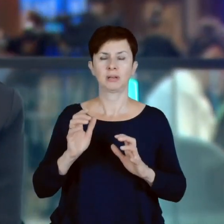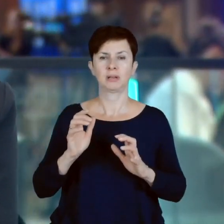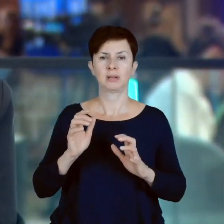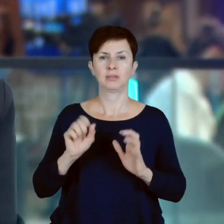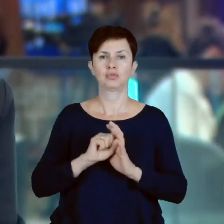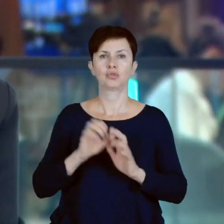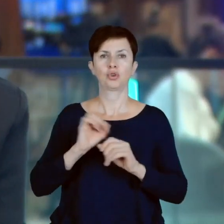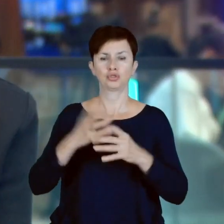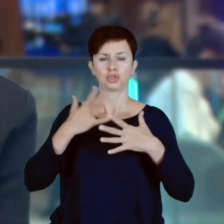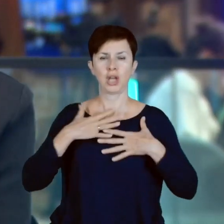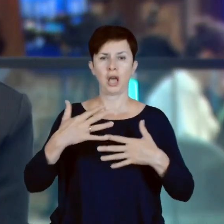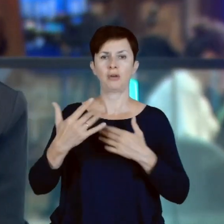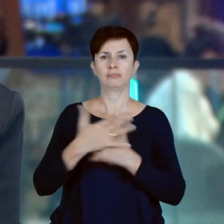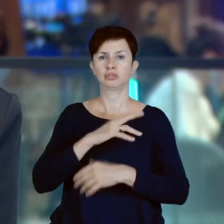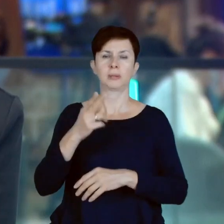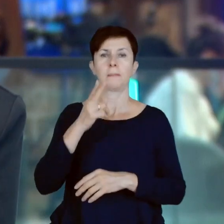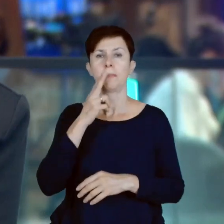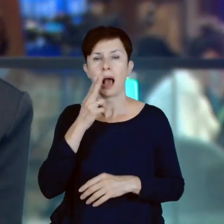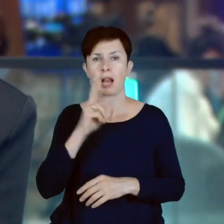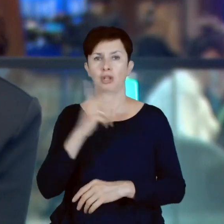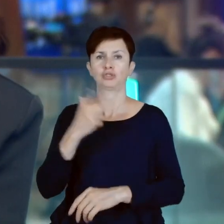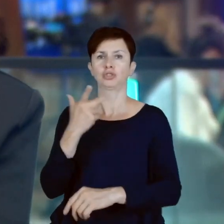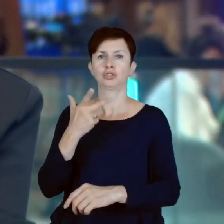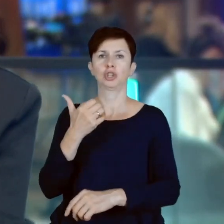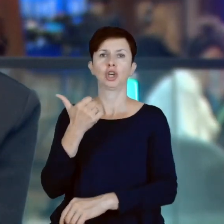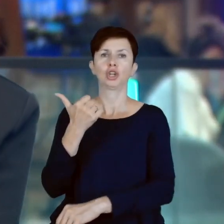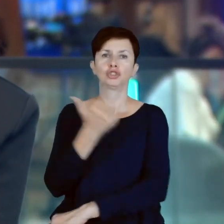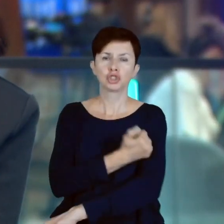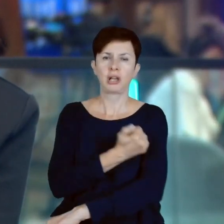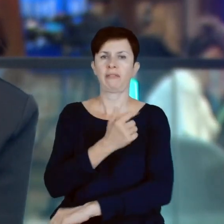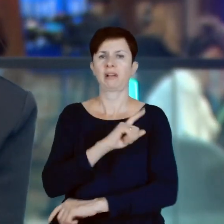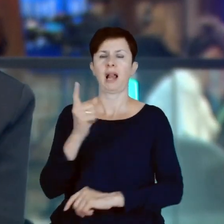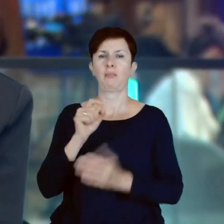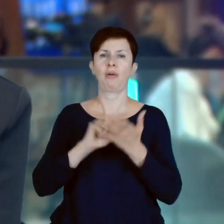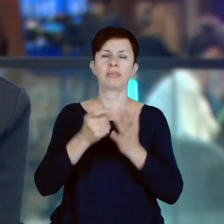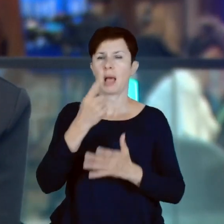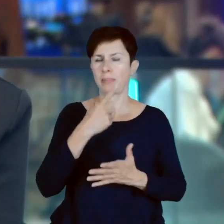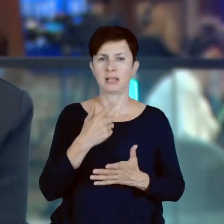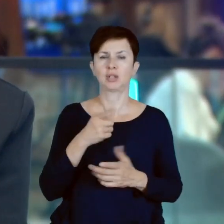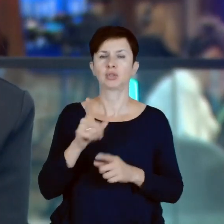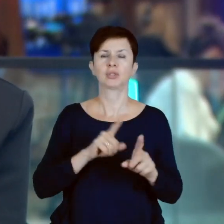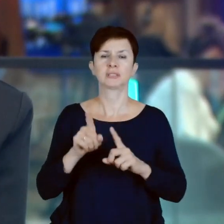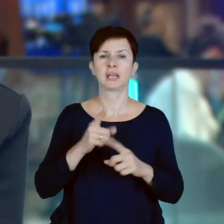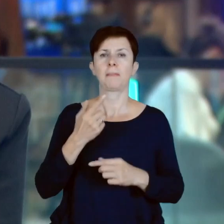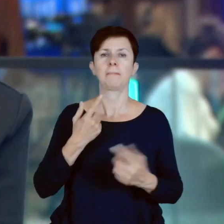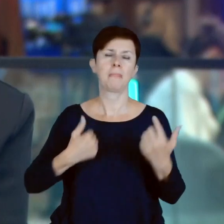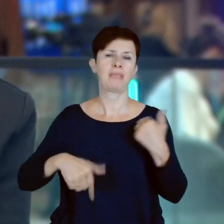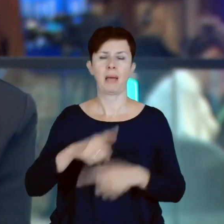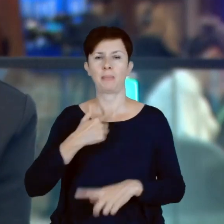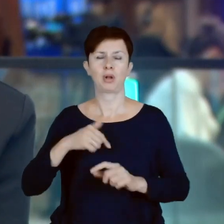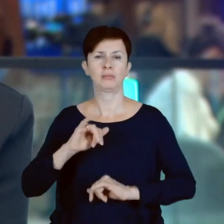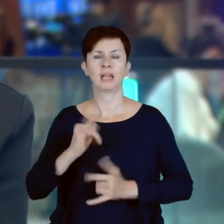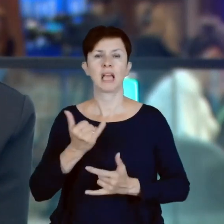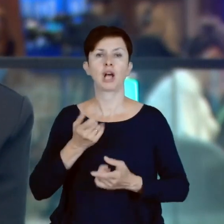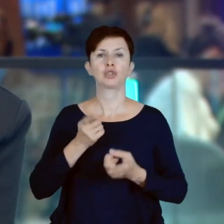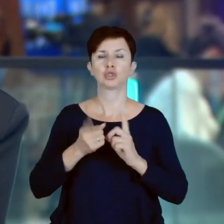prawda? Czy to jest palenie, czy to jest strzykawka, prawda, czy to jest pigułka i tak dalej, bo po prostu chodzi o metabolizm i siłę i szybkość